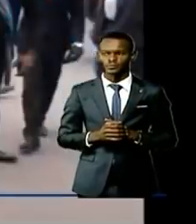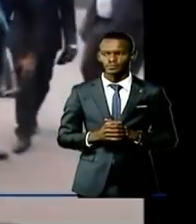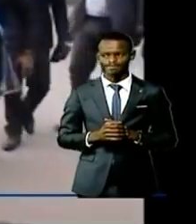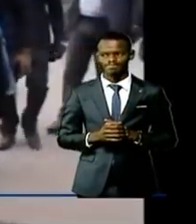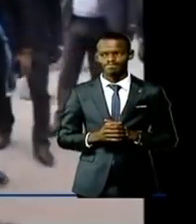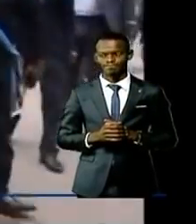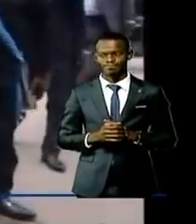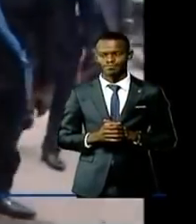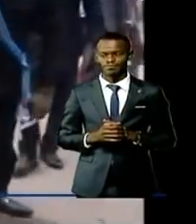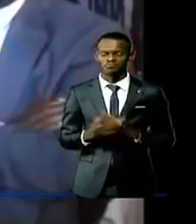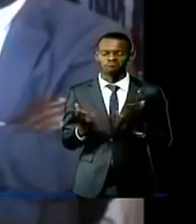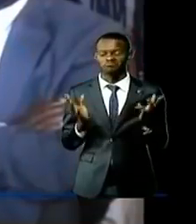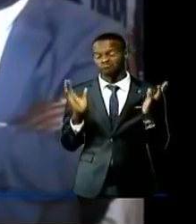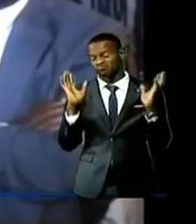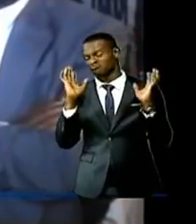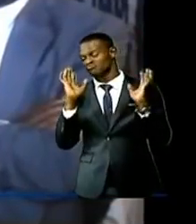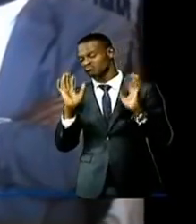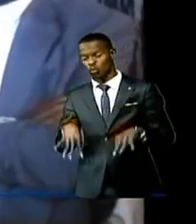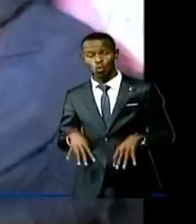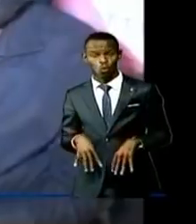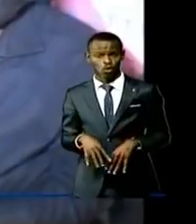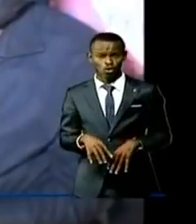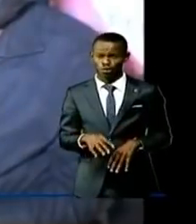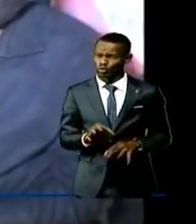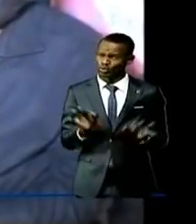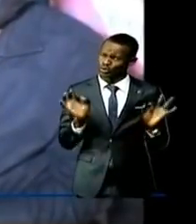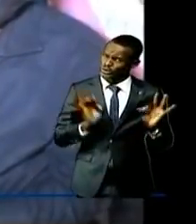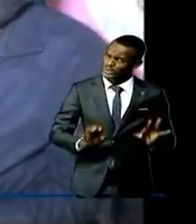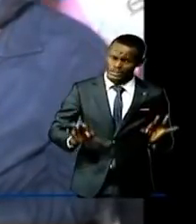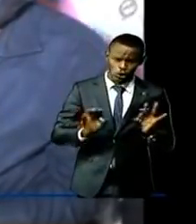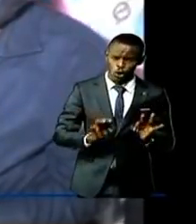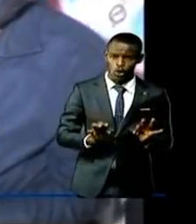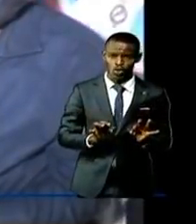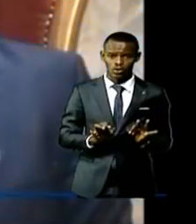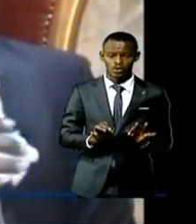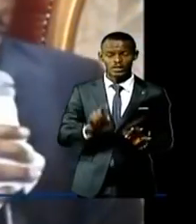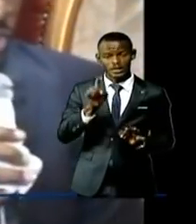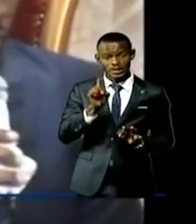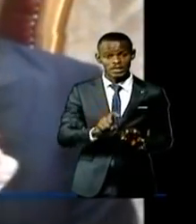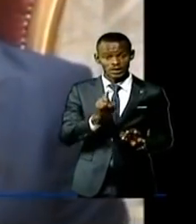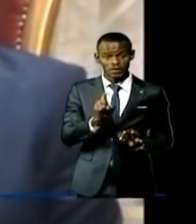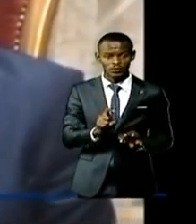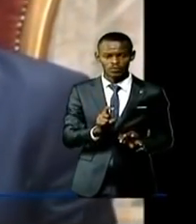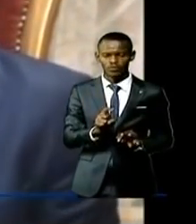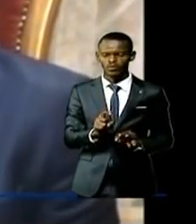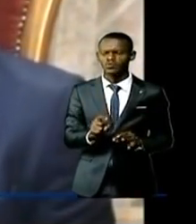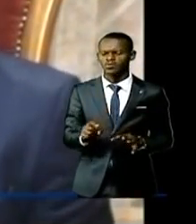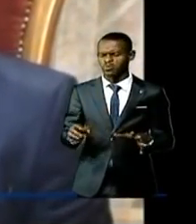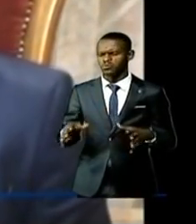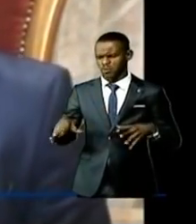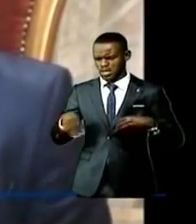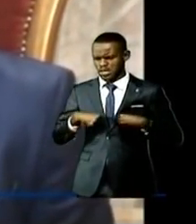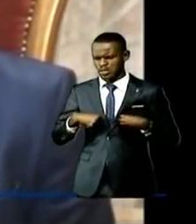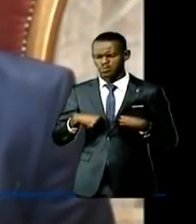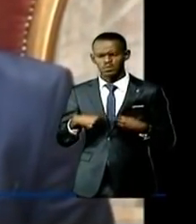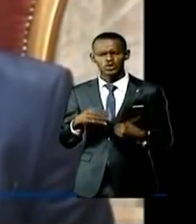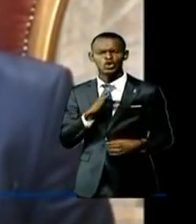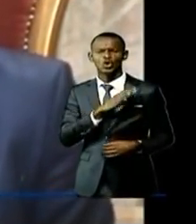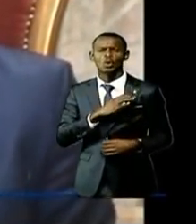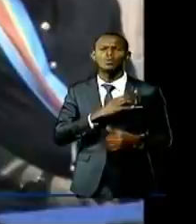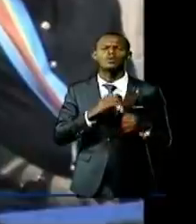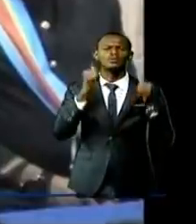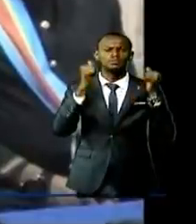ces slogans que le ministre provincial de l'Intérieur de Kinshasa poursuit sa campagne de sensibilisation auprès